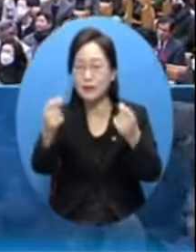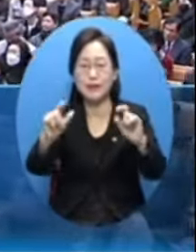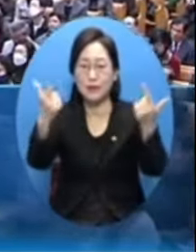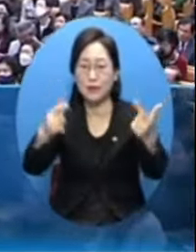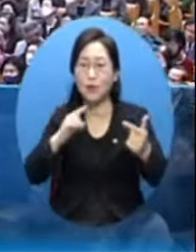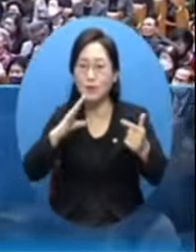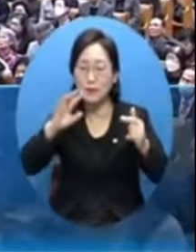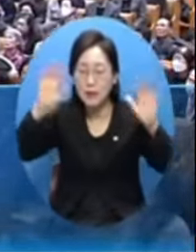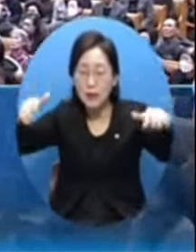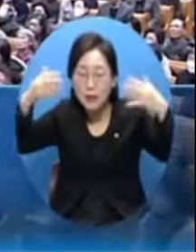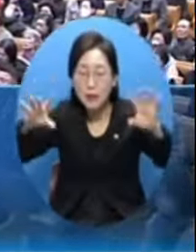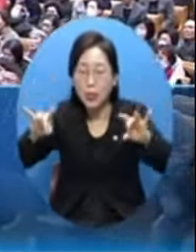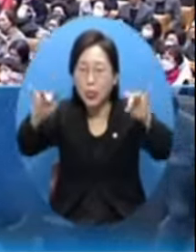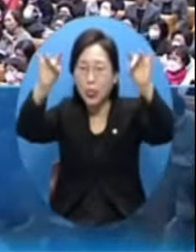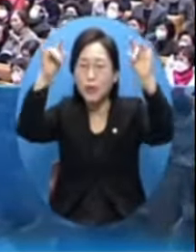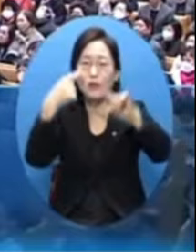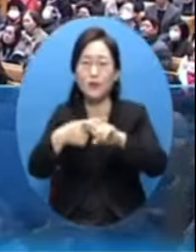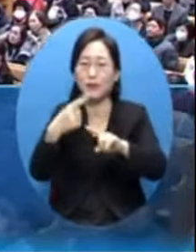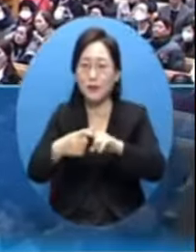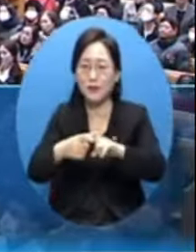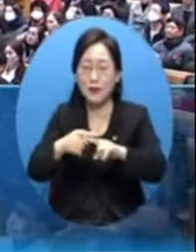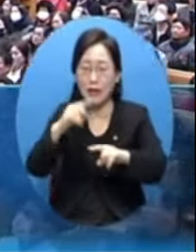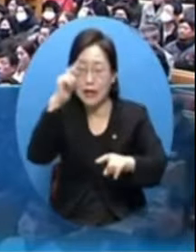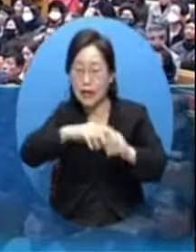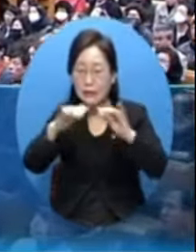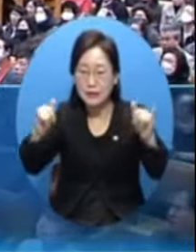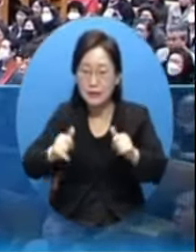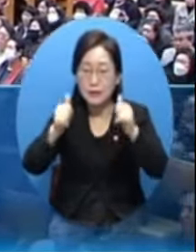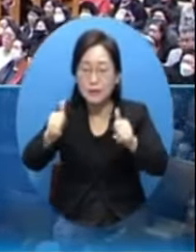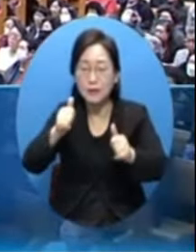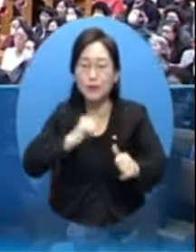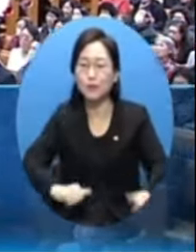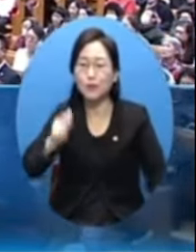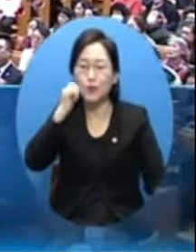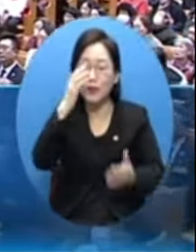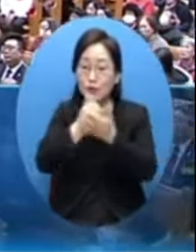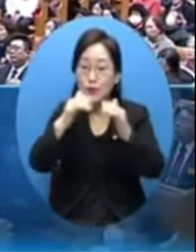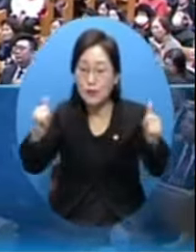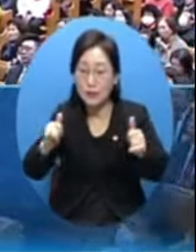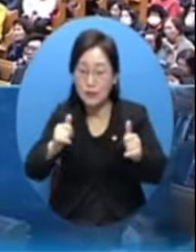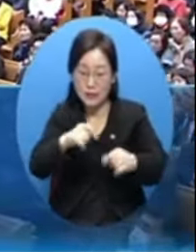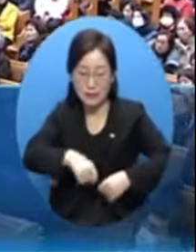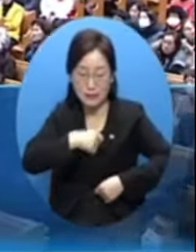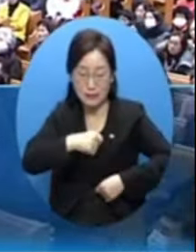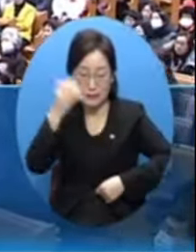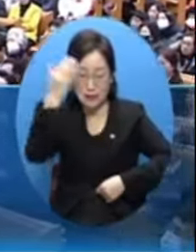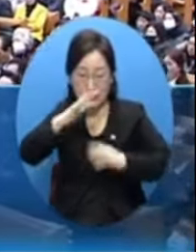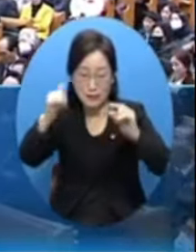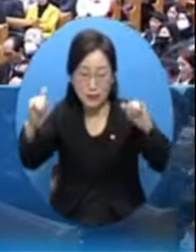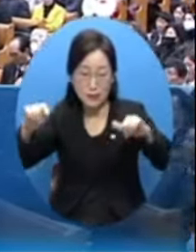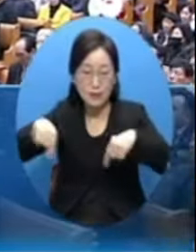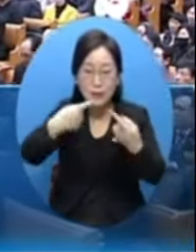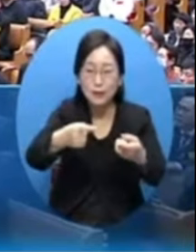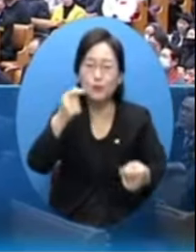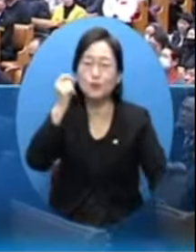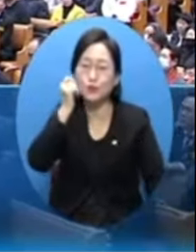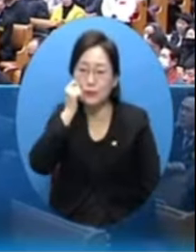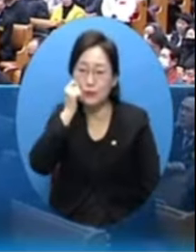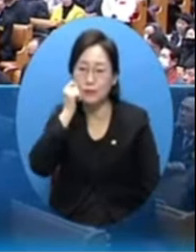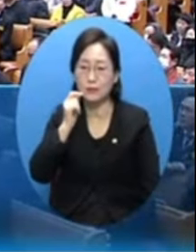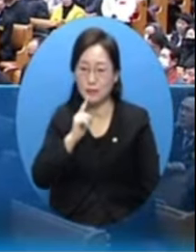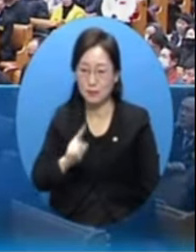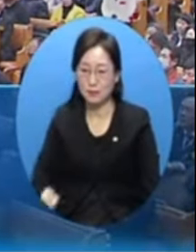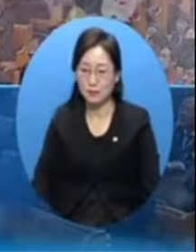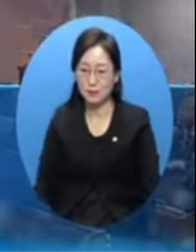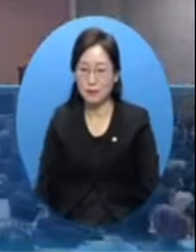오직 바람에 나는 겨와 같도다 그러므로 악인들은 심판을 견디지 못하며 주인들이 의인들의 모음에 들지 못하리로다 성경은 말씀합니다